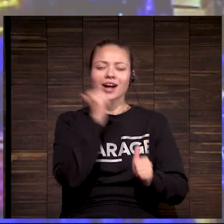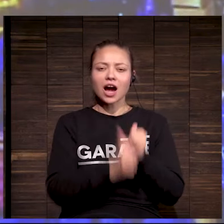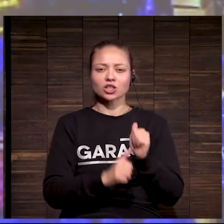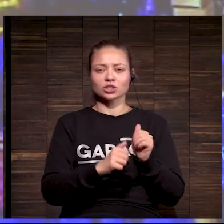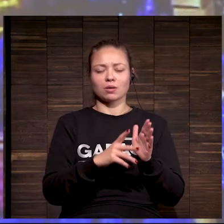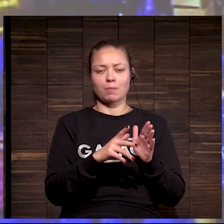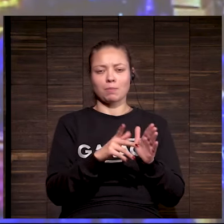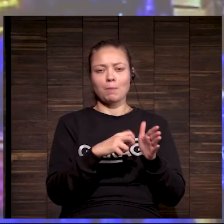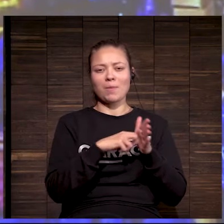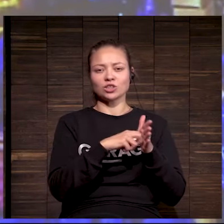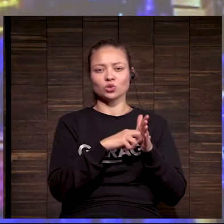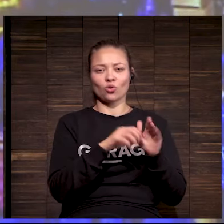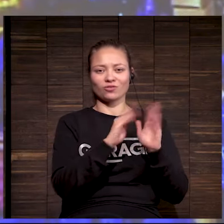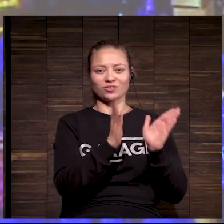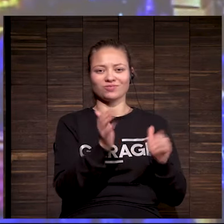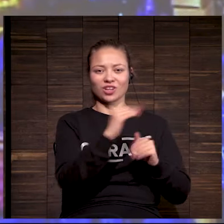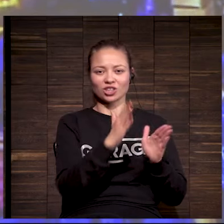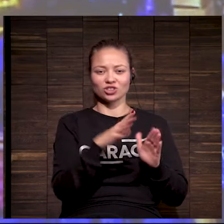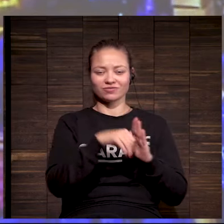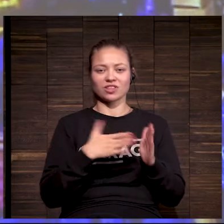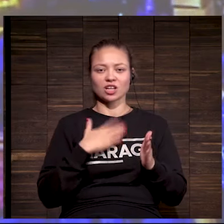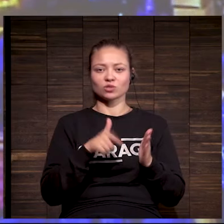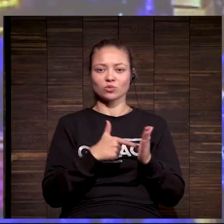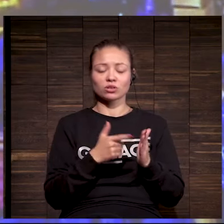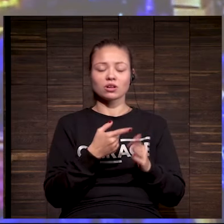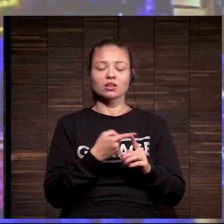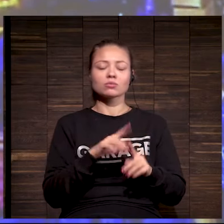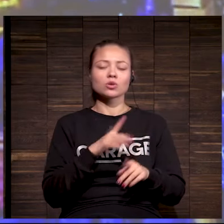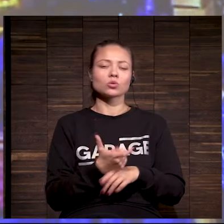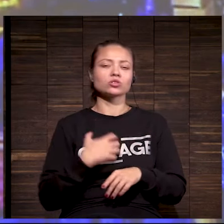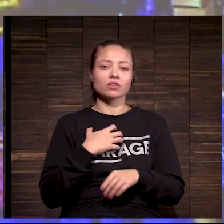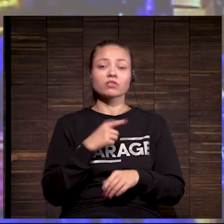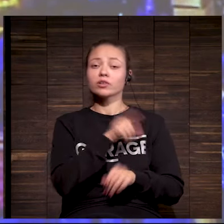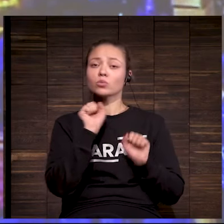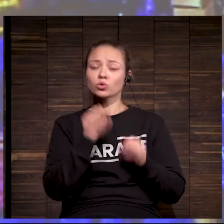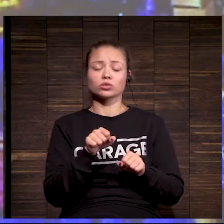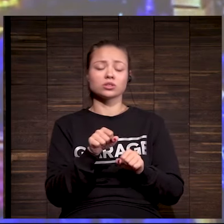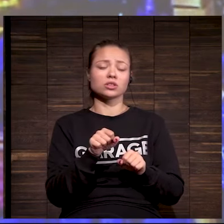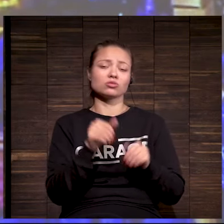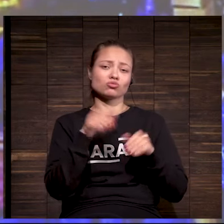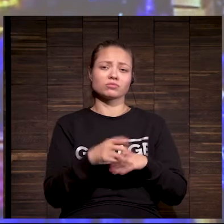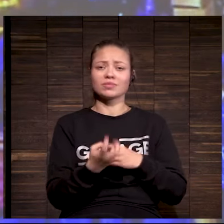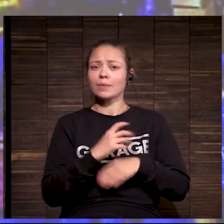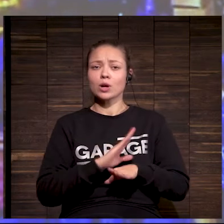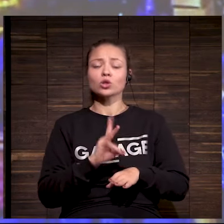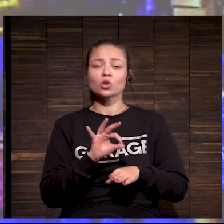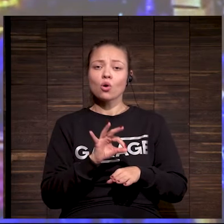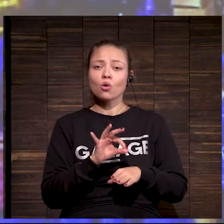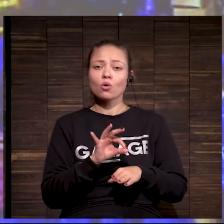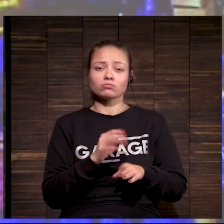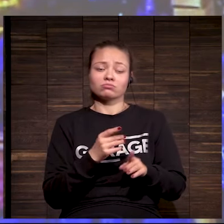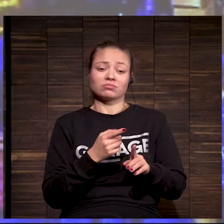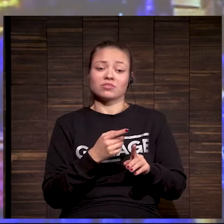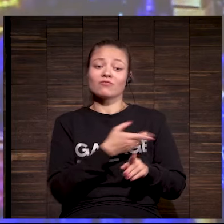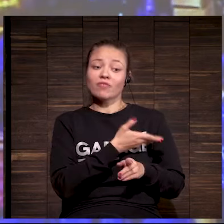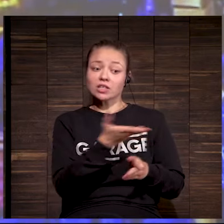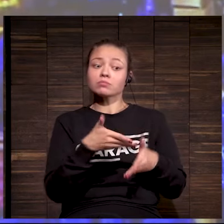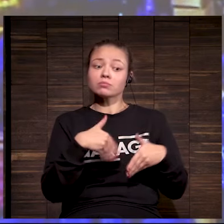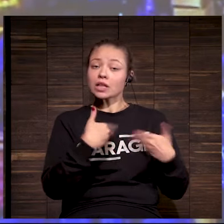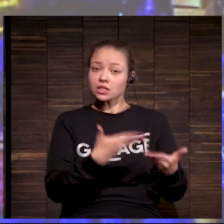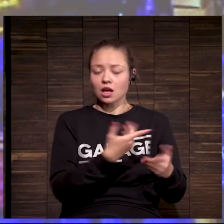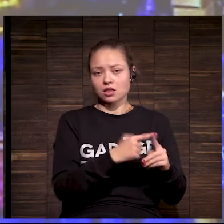нашего города и нам это было очень важно сделать вы можете решить не приходить это ваше право на вас пригласили мы